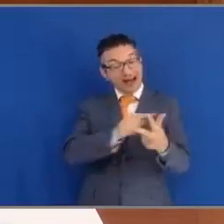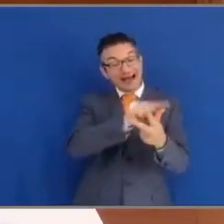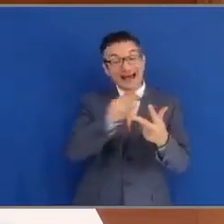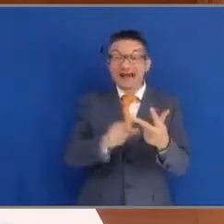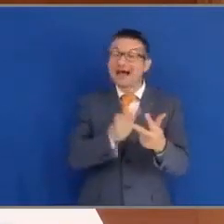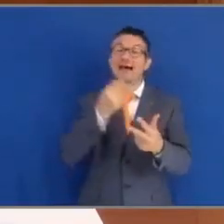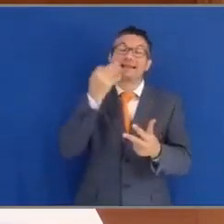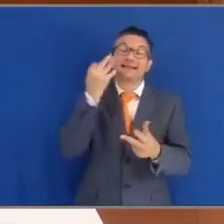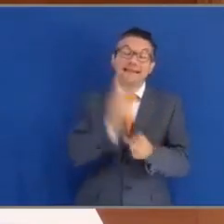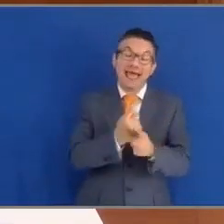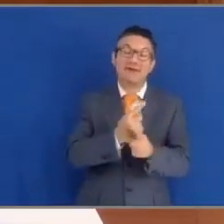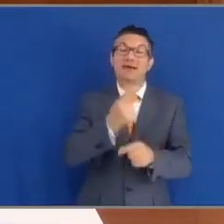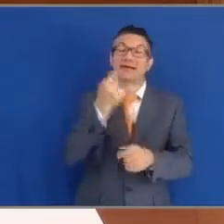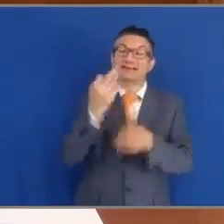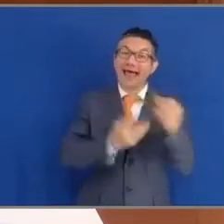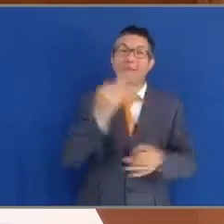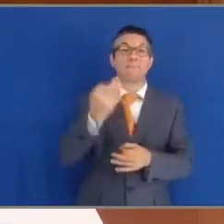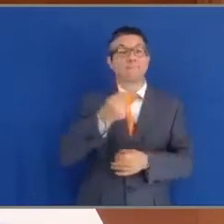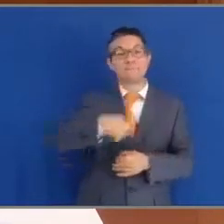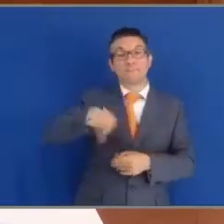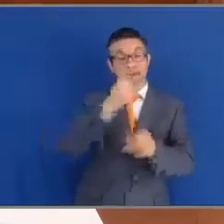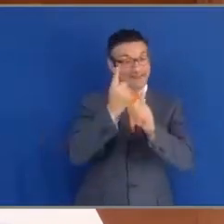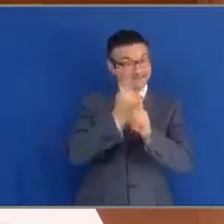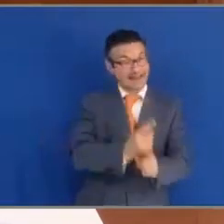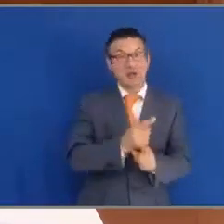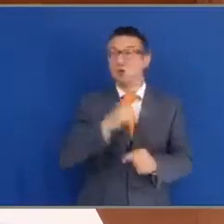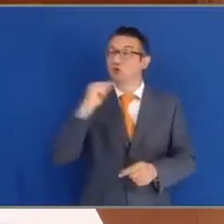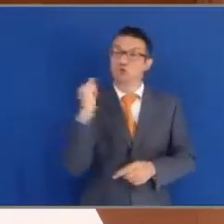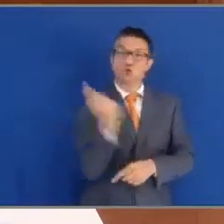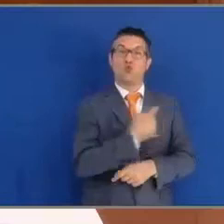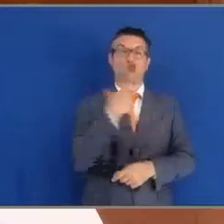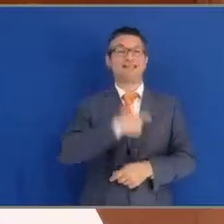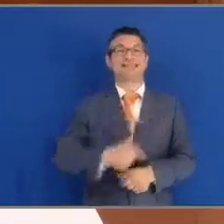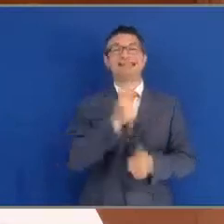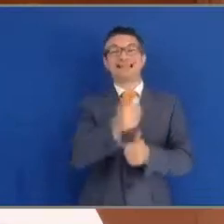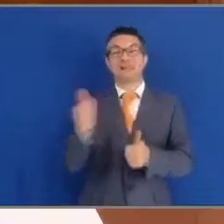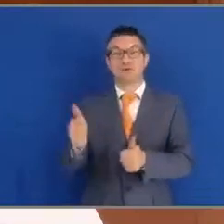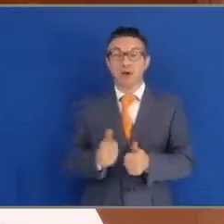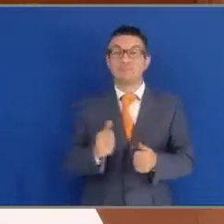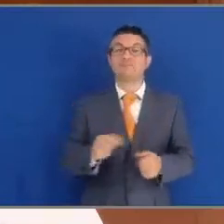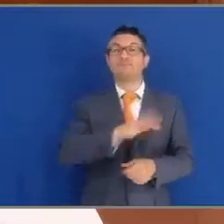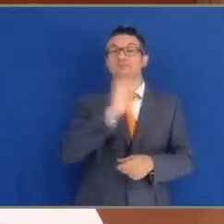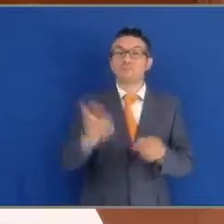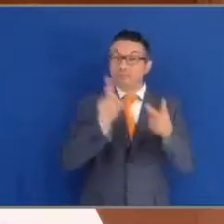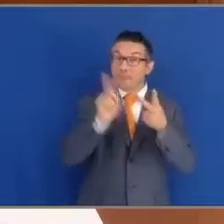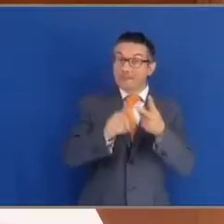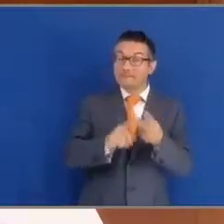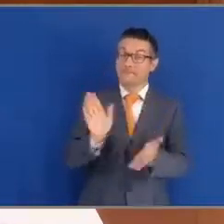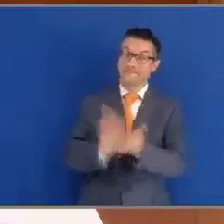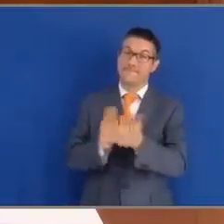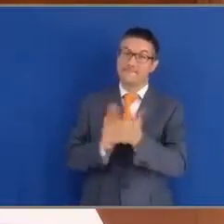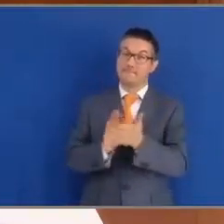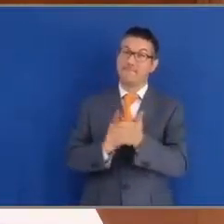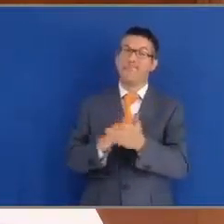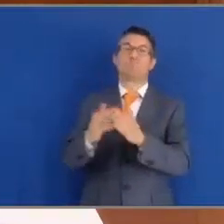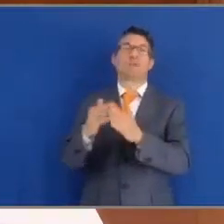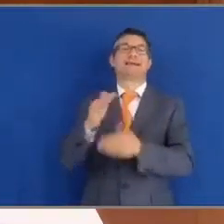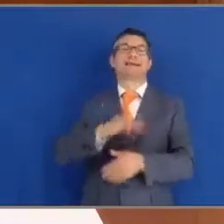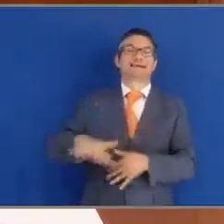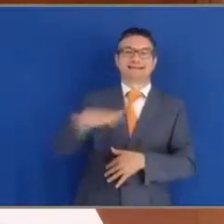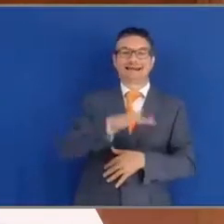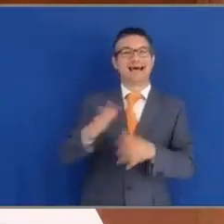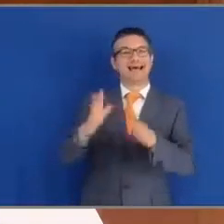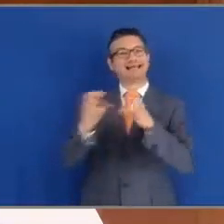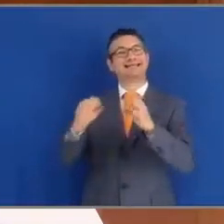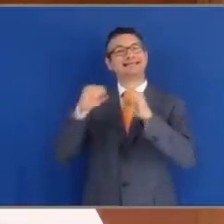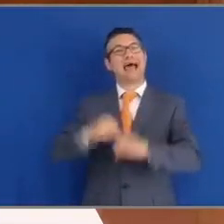vanno rispettate sempre. Dall'altra, io voglio fare i complimenti al sistema sanitario regionale sull'altro grande